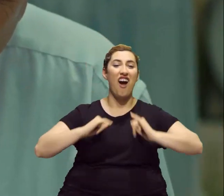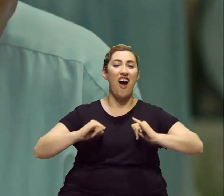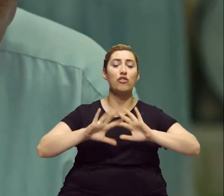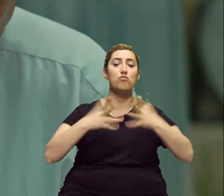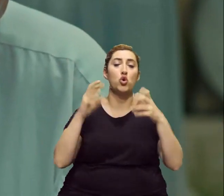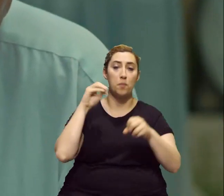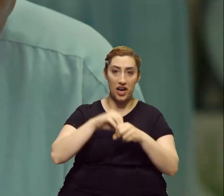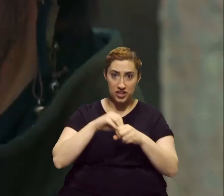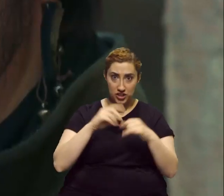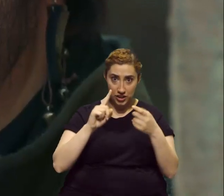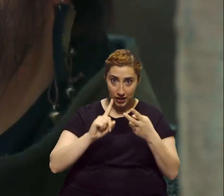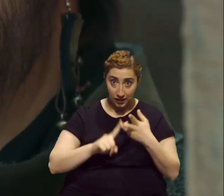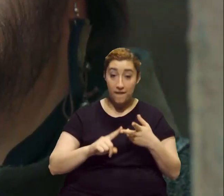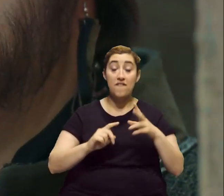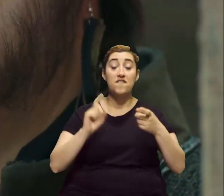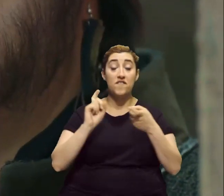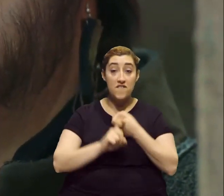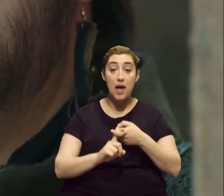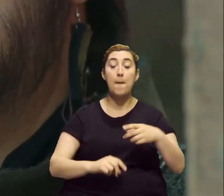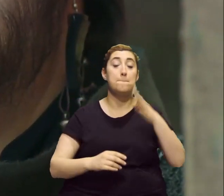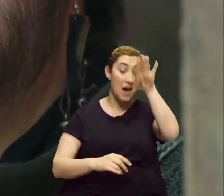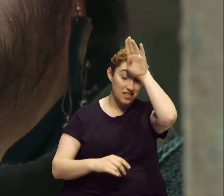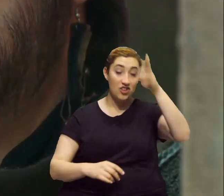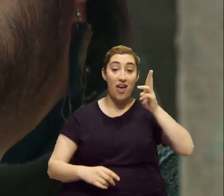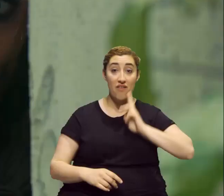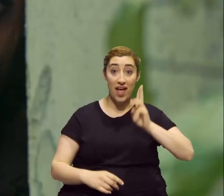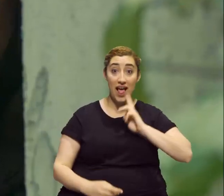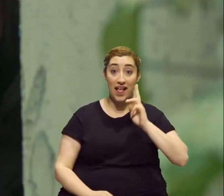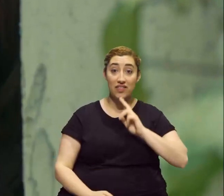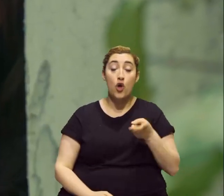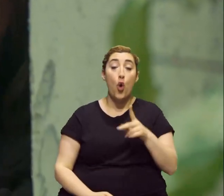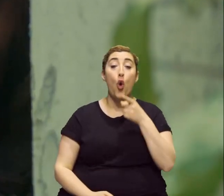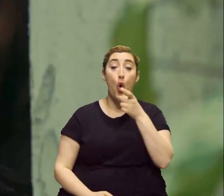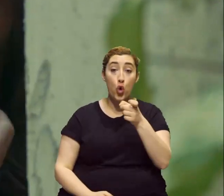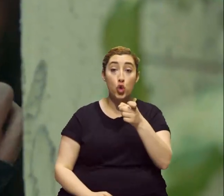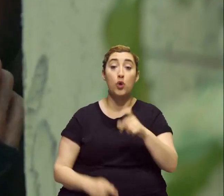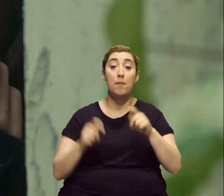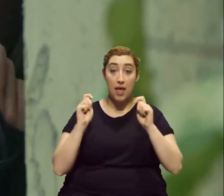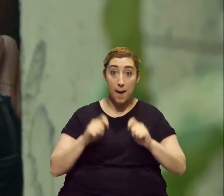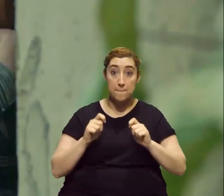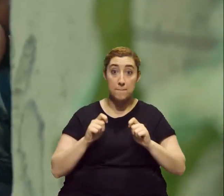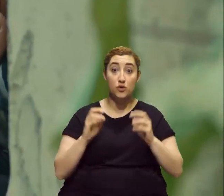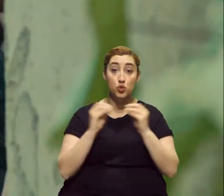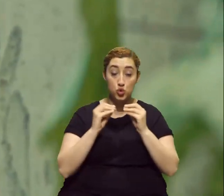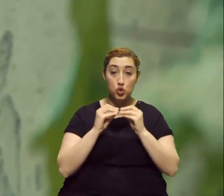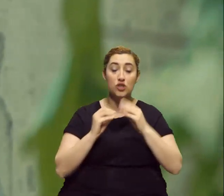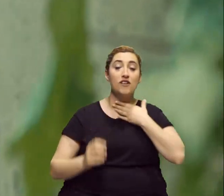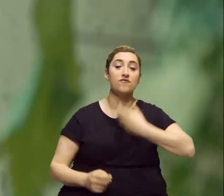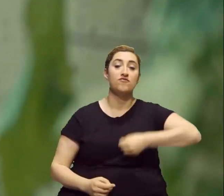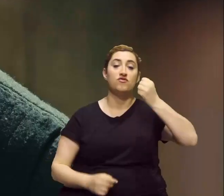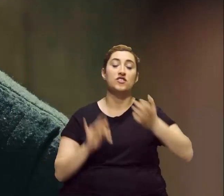gölge düşürmekten ve padişah efendimizin canına kastetmekten